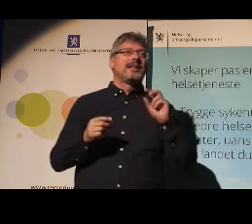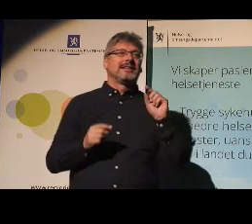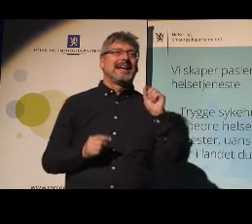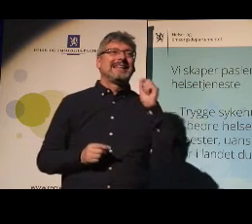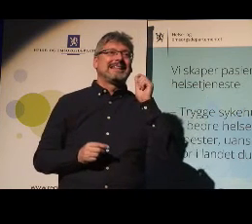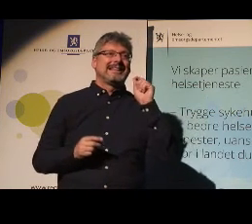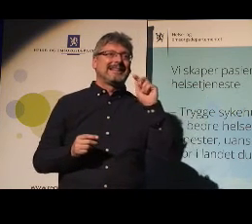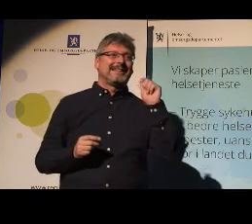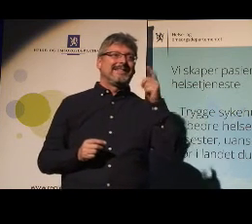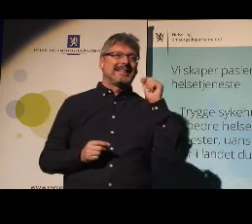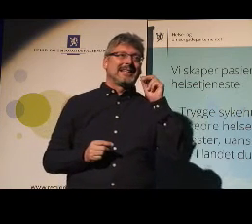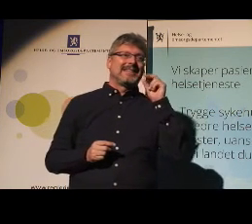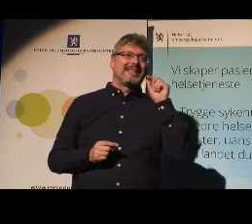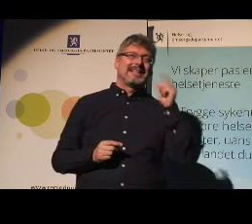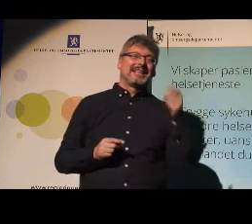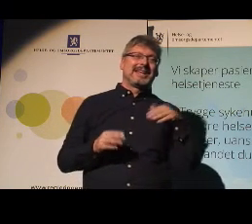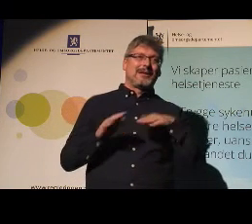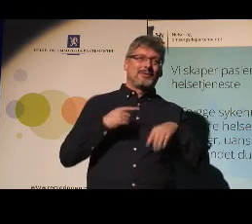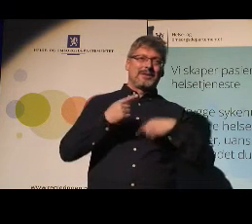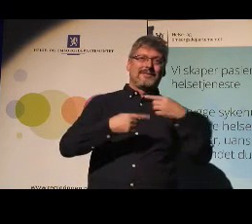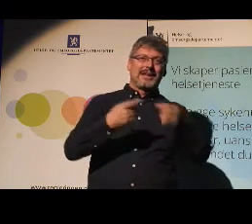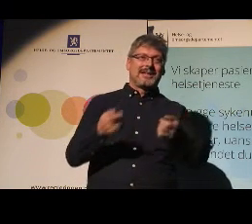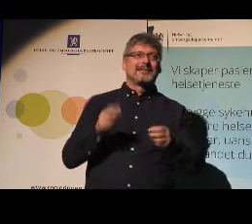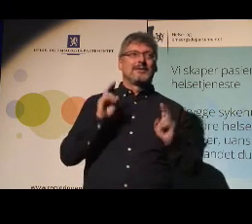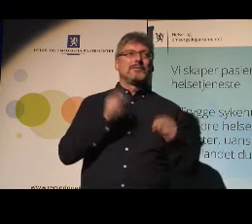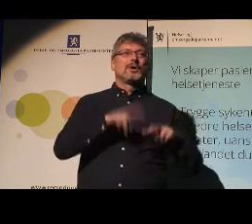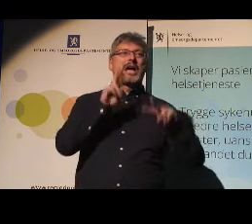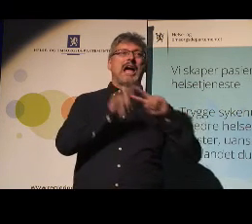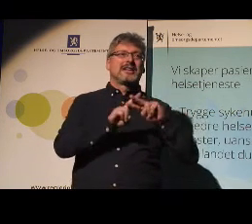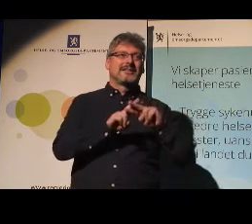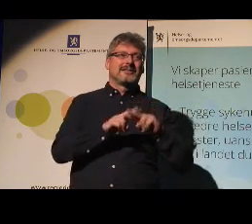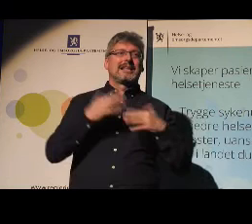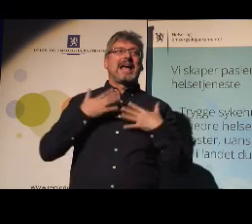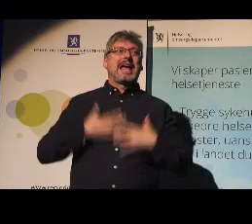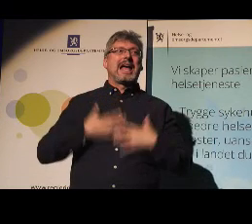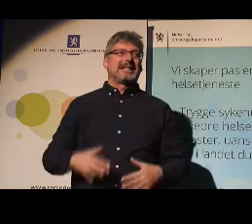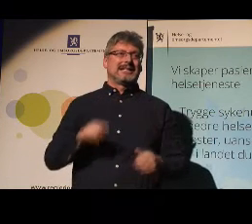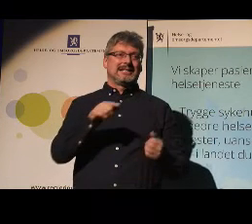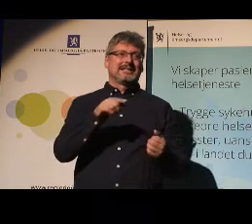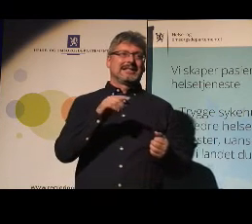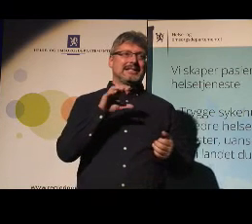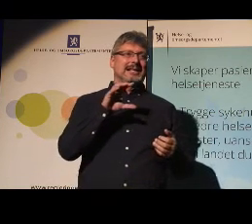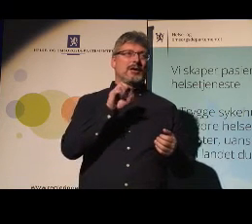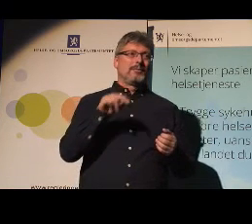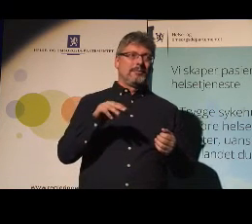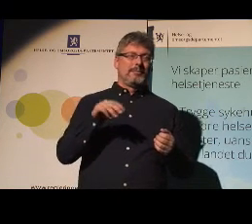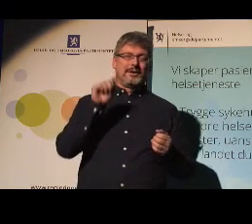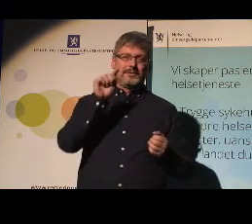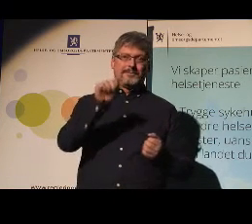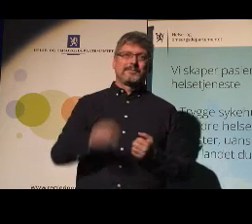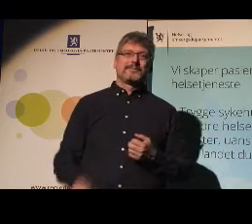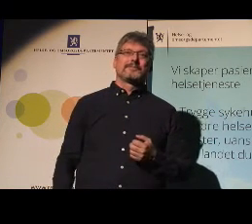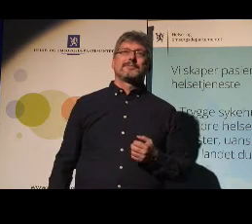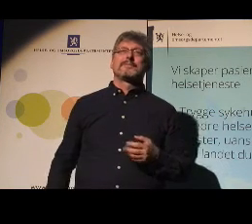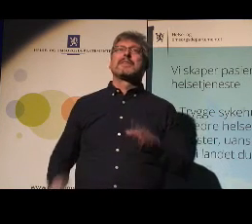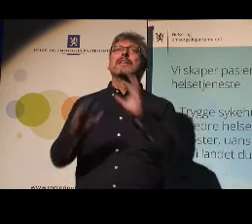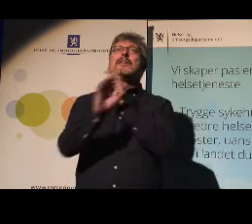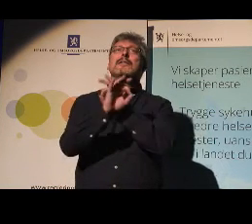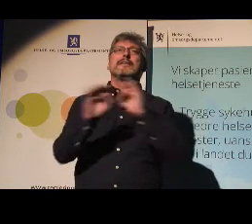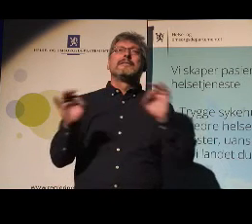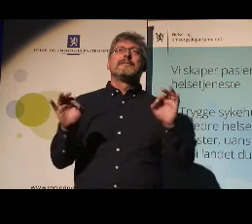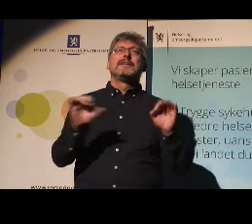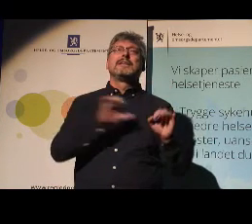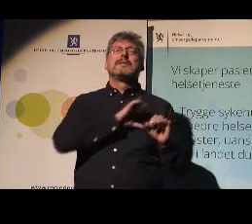denne konferansen, og da bruker dere hashtaggen helsekomf på det. Det fint hvis dere